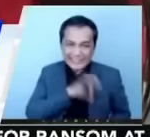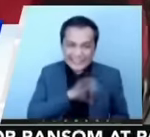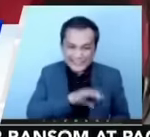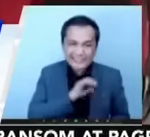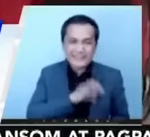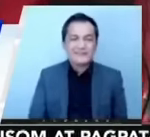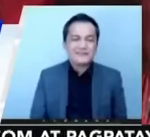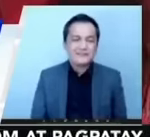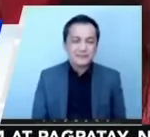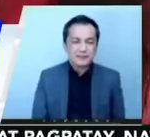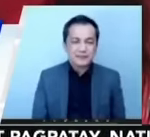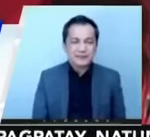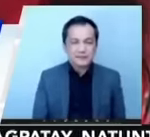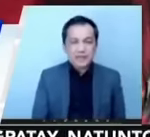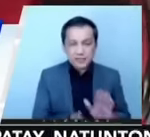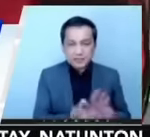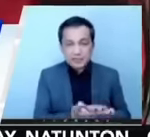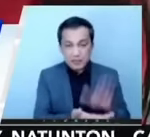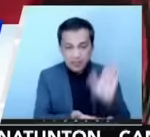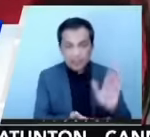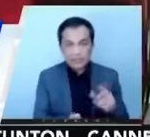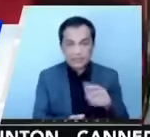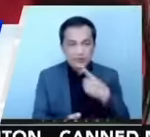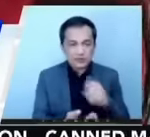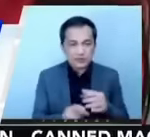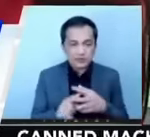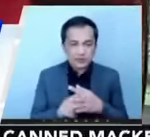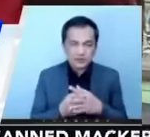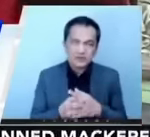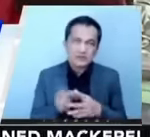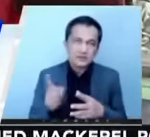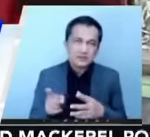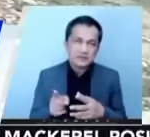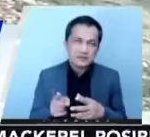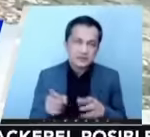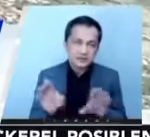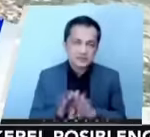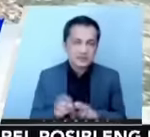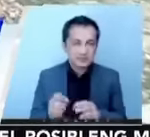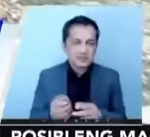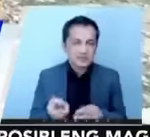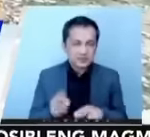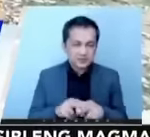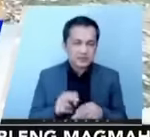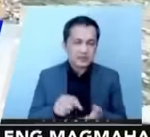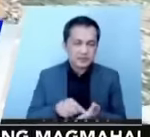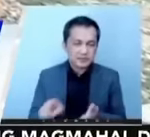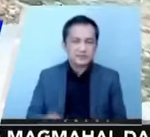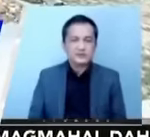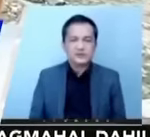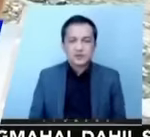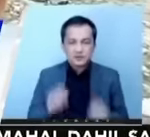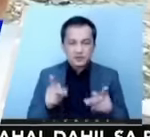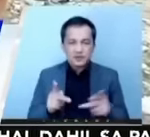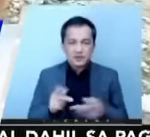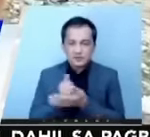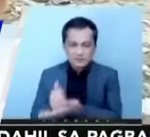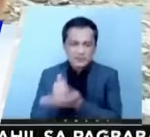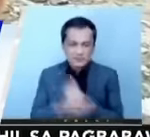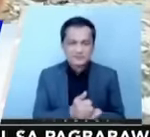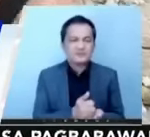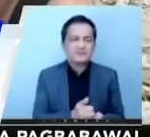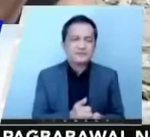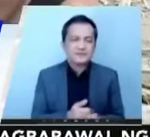talaga kasi nga sumulang nag-demolish, kaya tinataasan nila ngayon ng pamasahe. Okay naman po, para makatulong din po sa mga kagaya